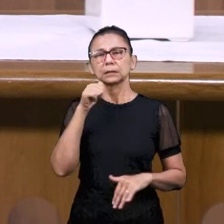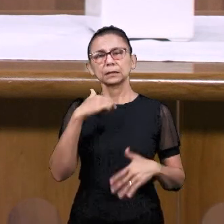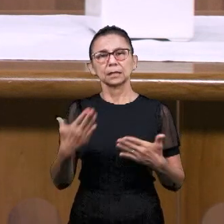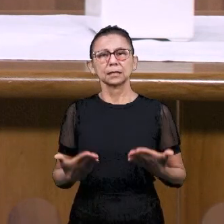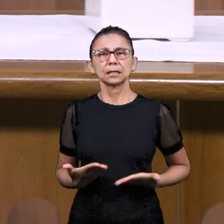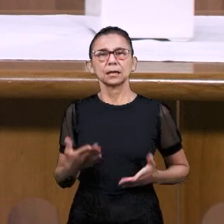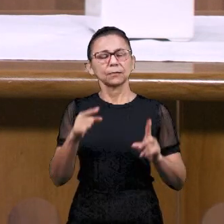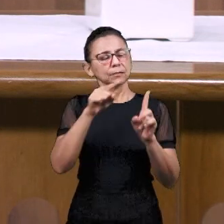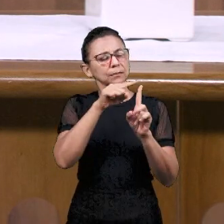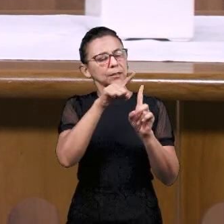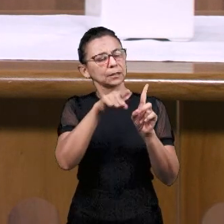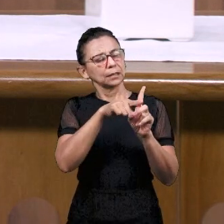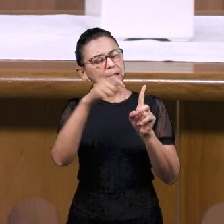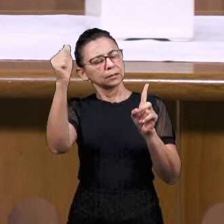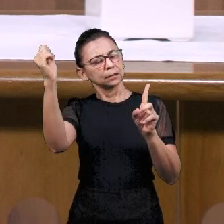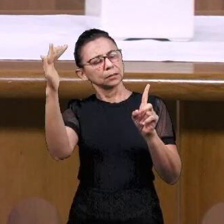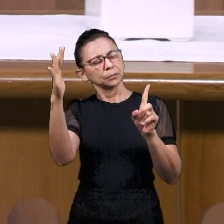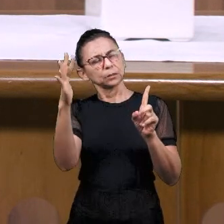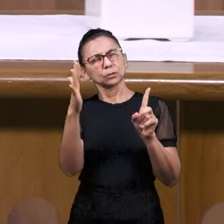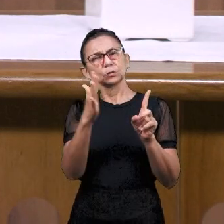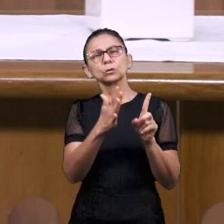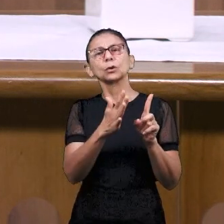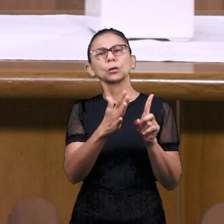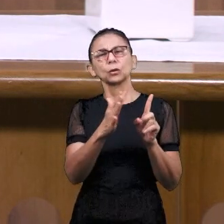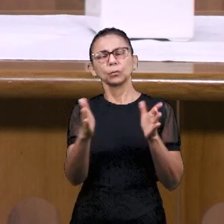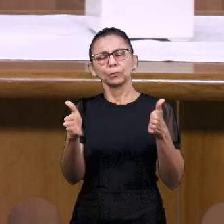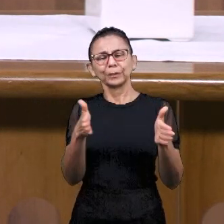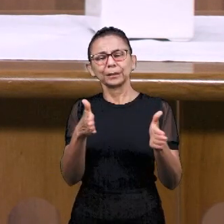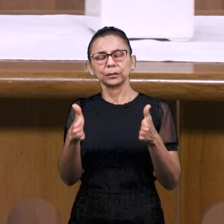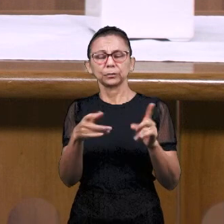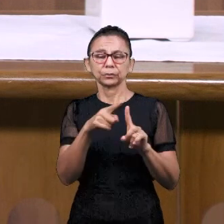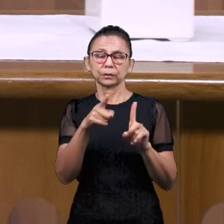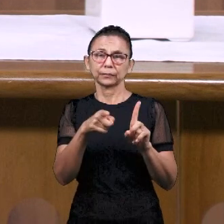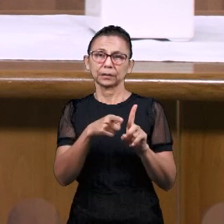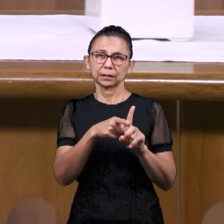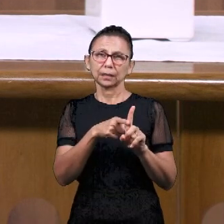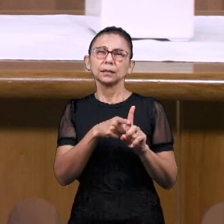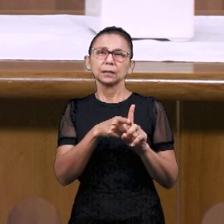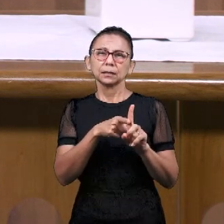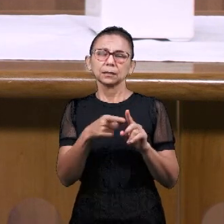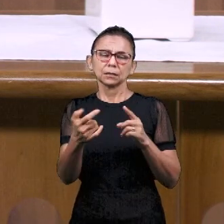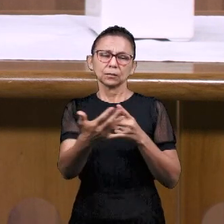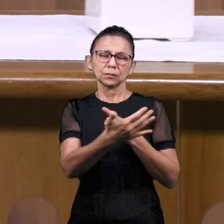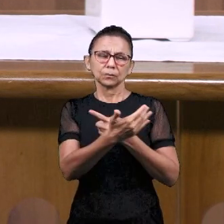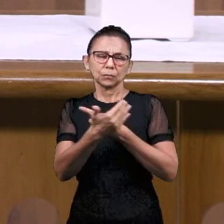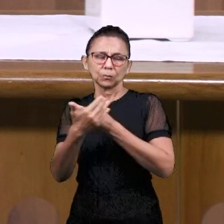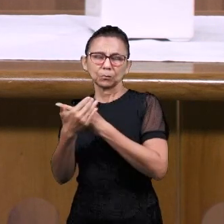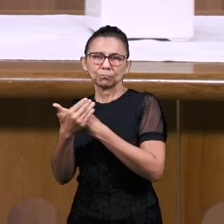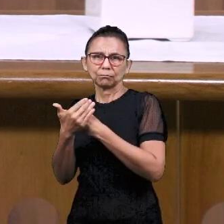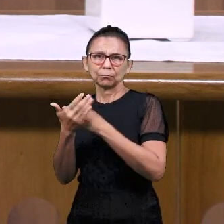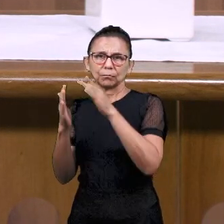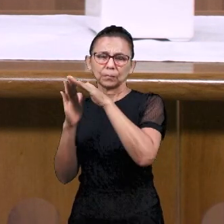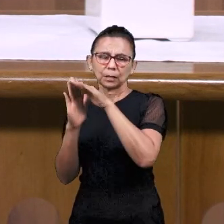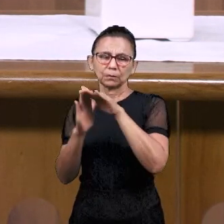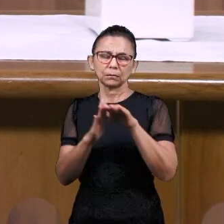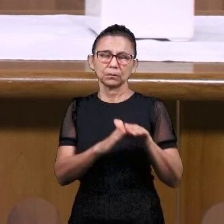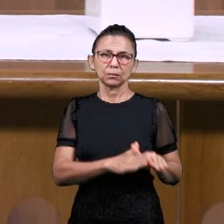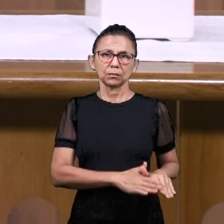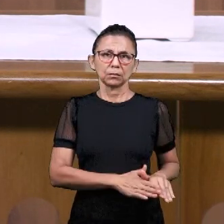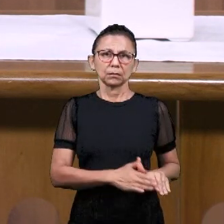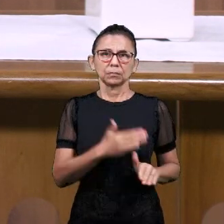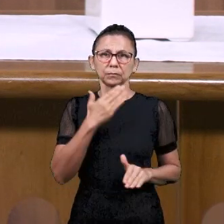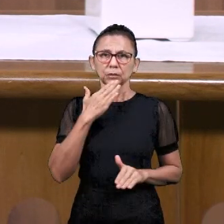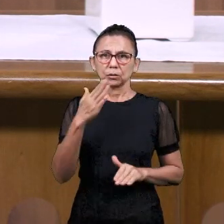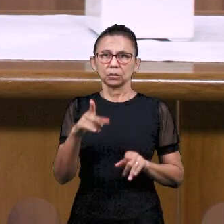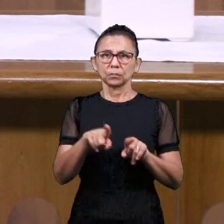enceintes, afin que tu puisses bénir la période de grossesse en les délivrant de tout mal Nous prions aussi pour les professeurs afin